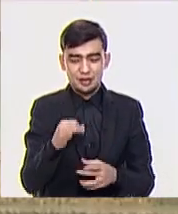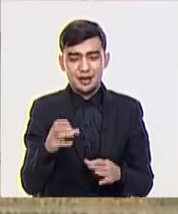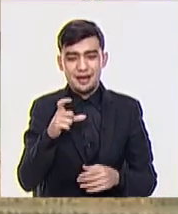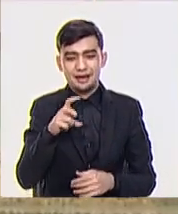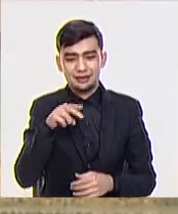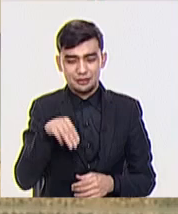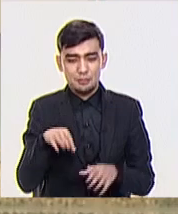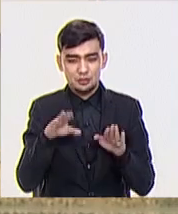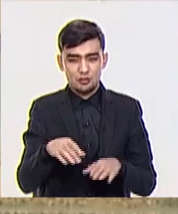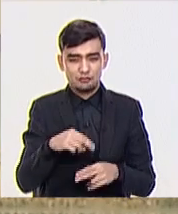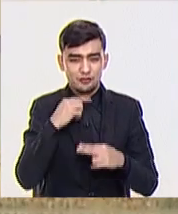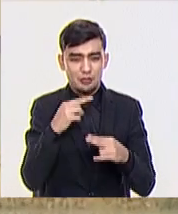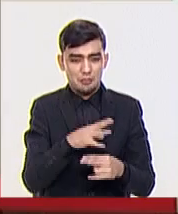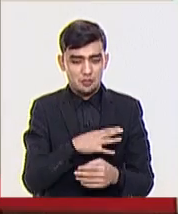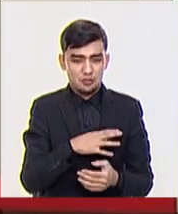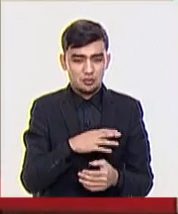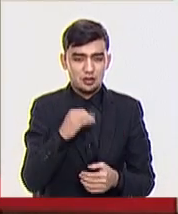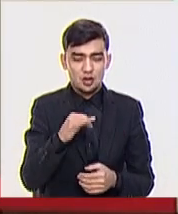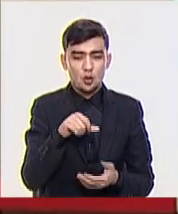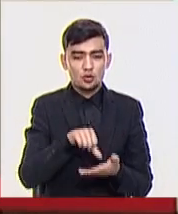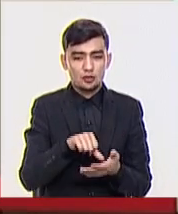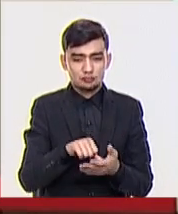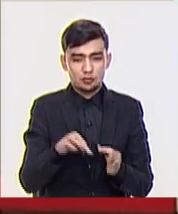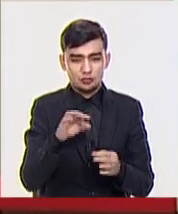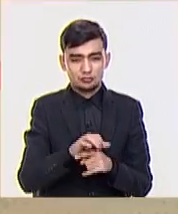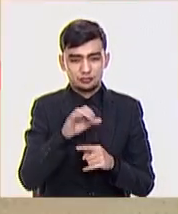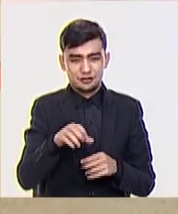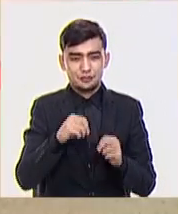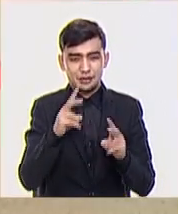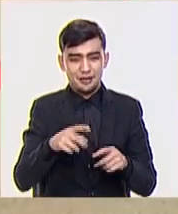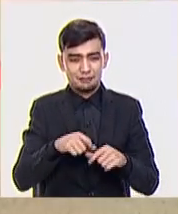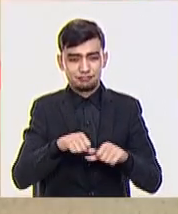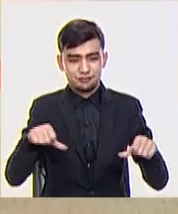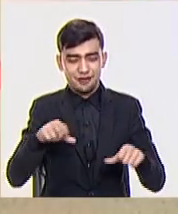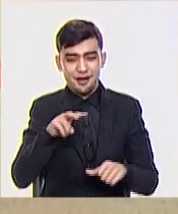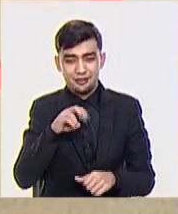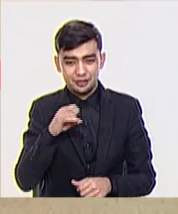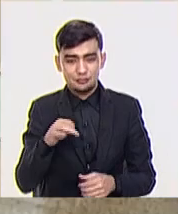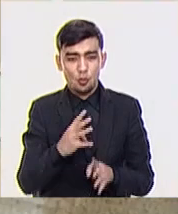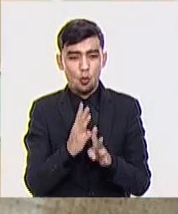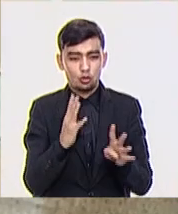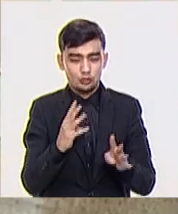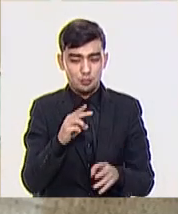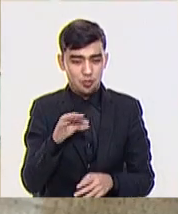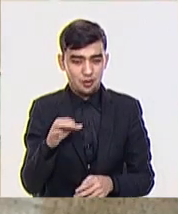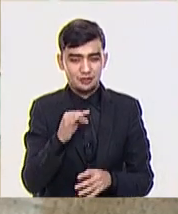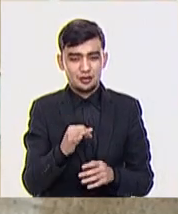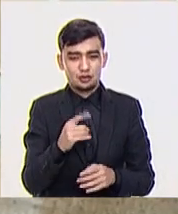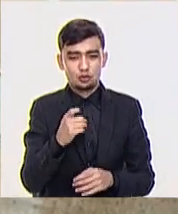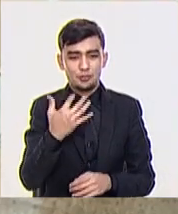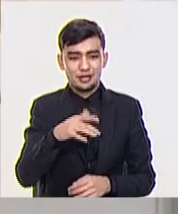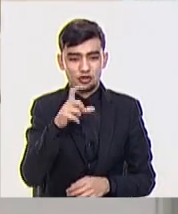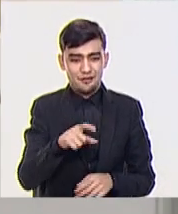ЕНТ уделили особое внимание. Участников запускали через баррикадные ленты по очереди в аудиториях на 150